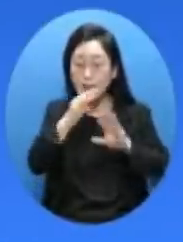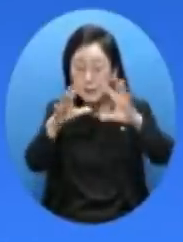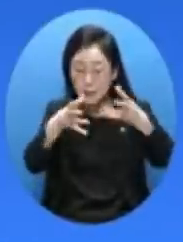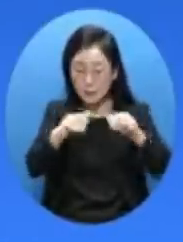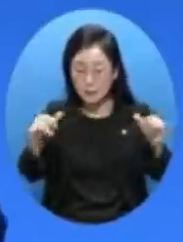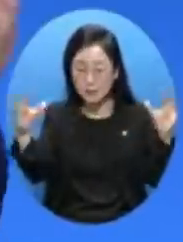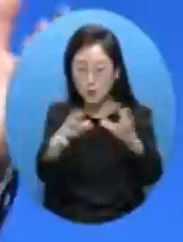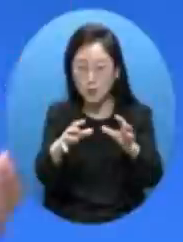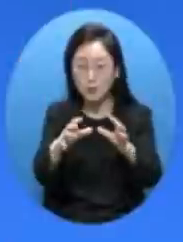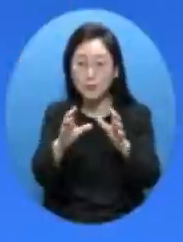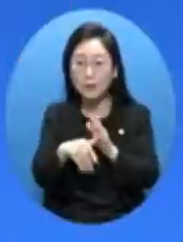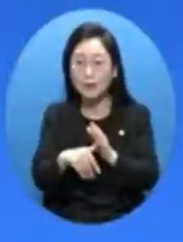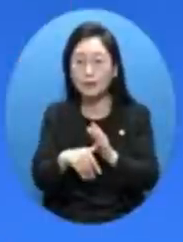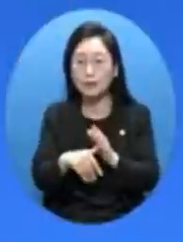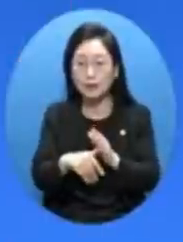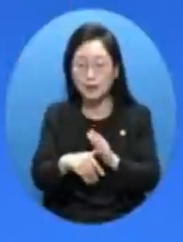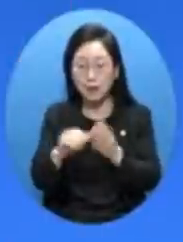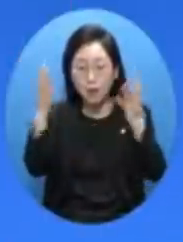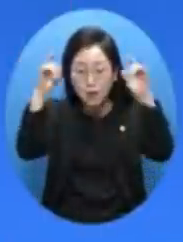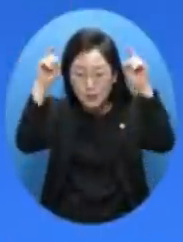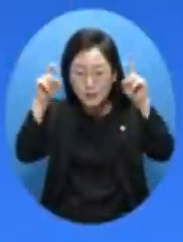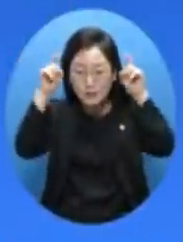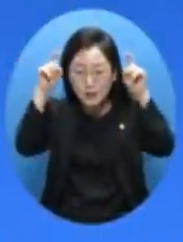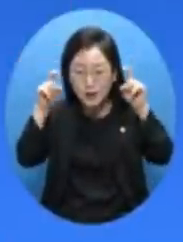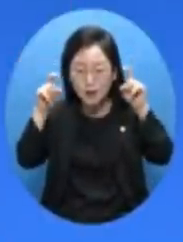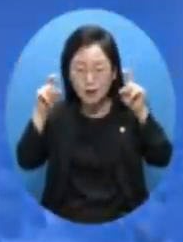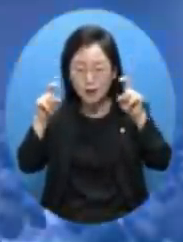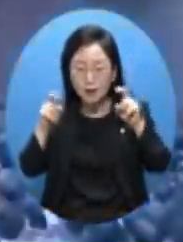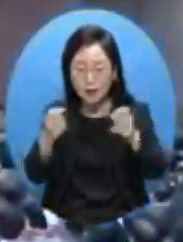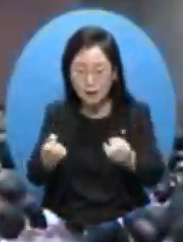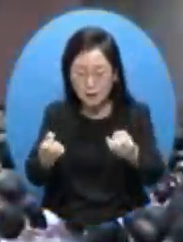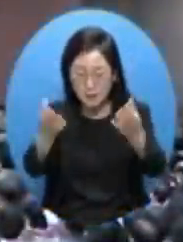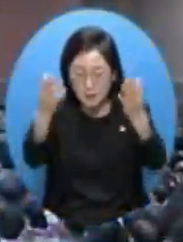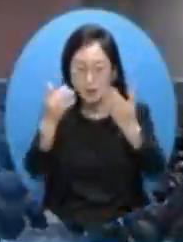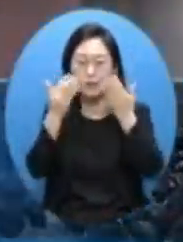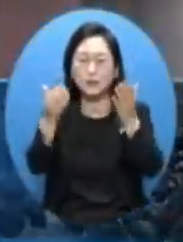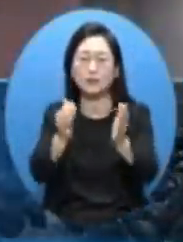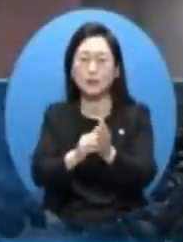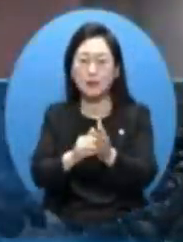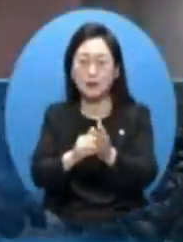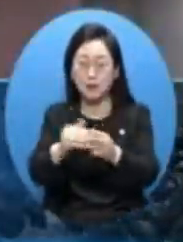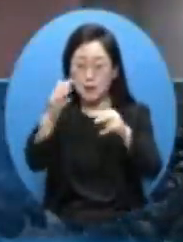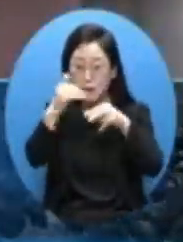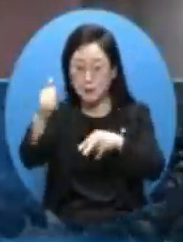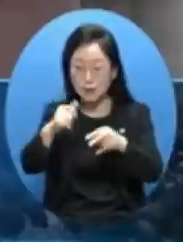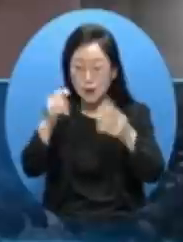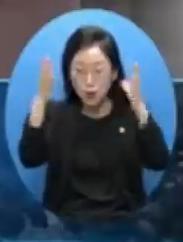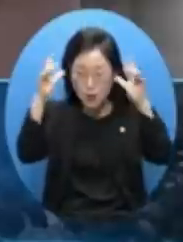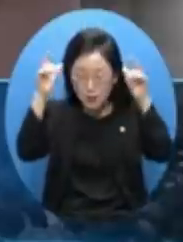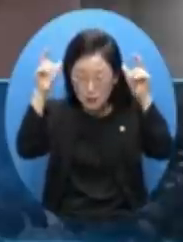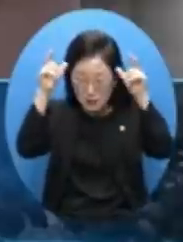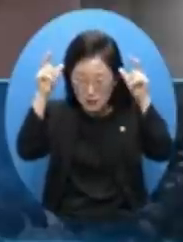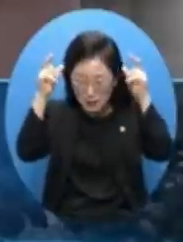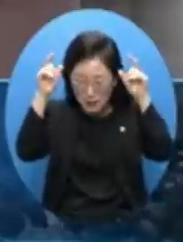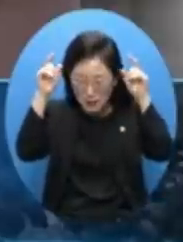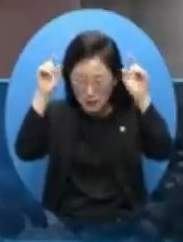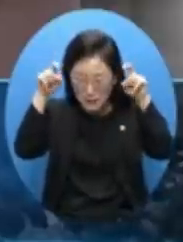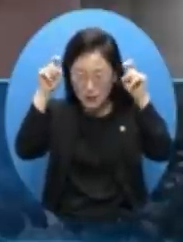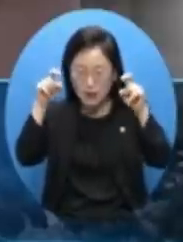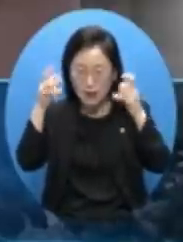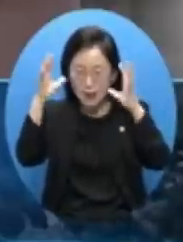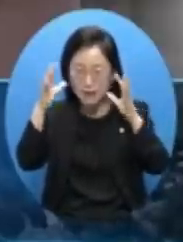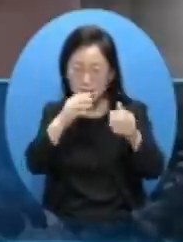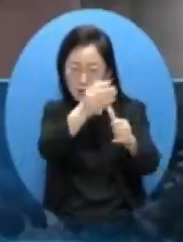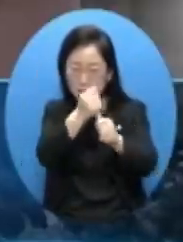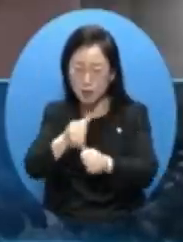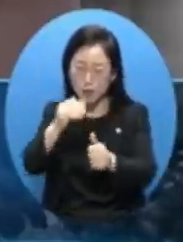때 어린 양의 제사를 드렸습니다. 사무엘이 전 먹는 어린 양 하나를 가져다가 온전한 번제를 야훼께 드리고